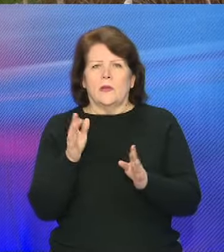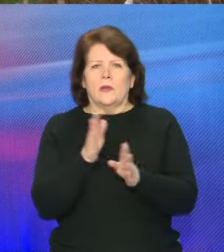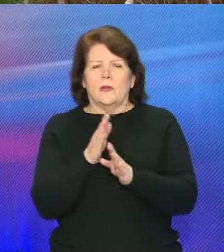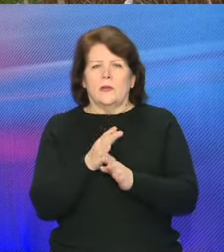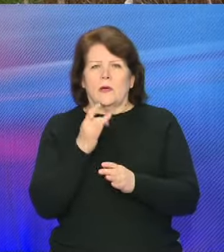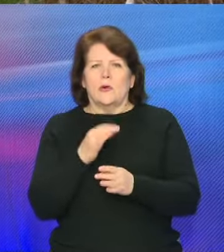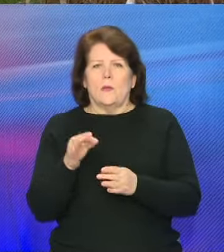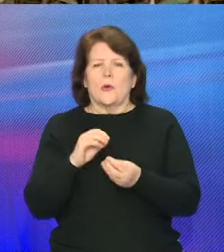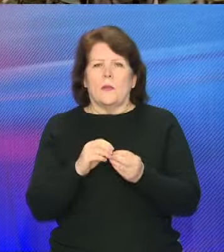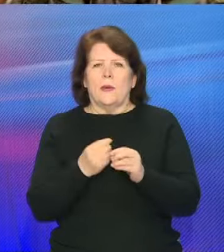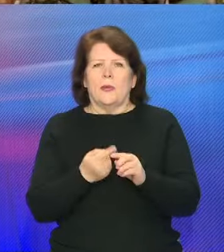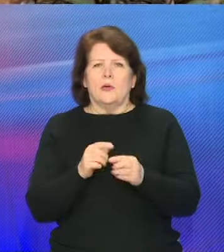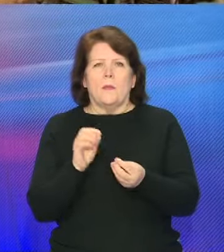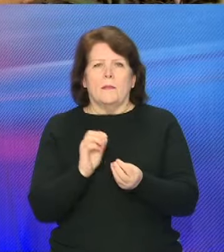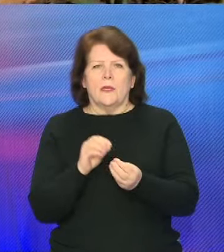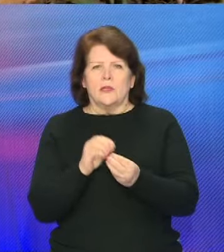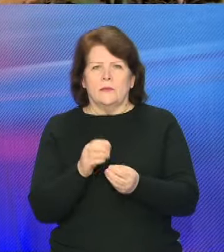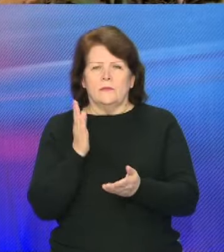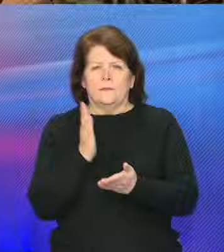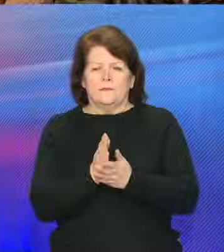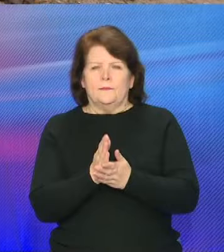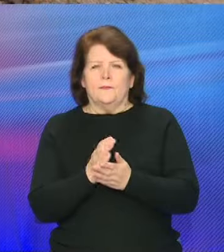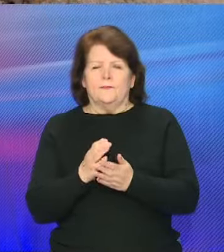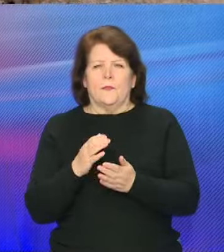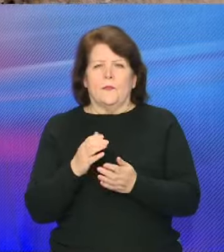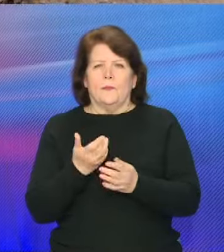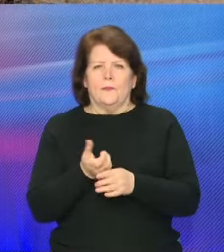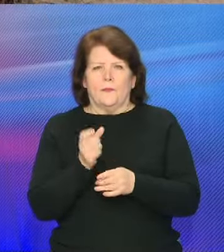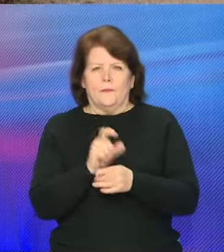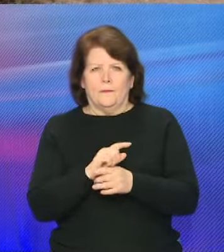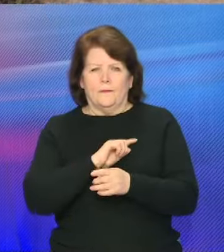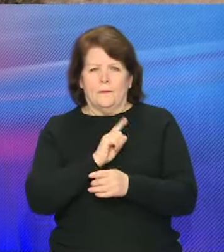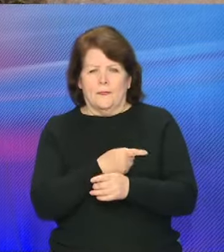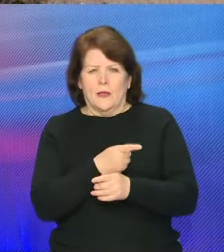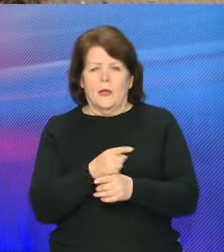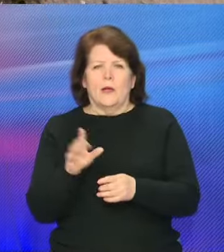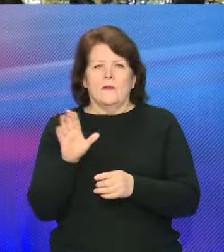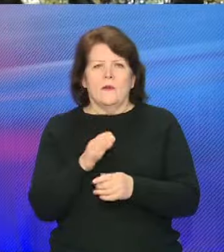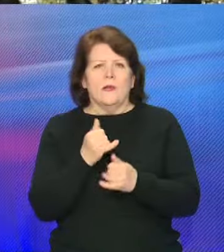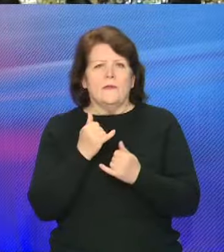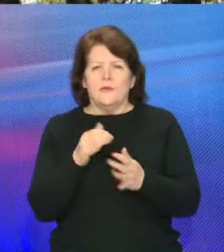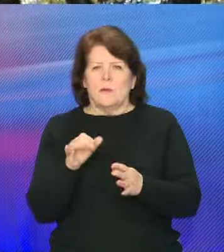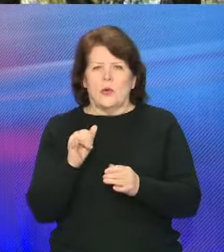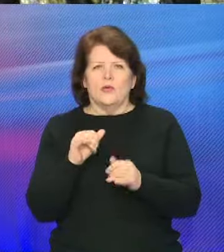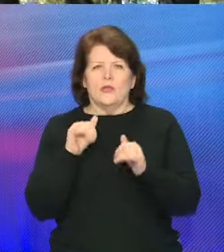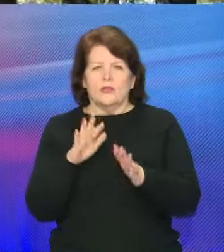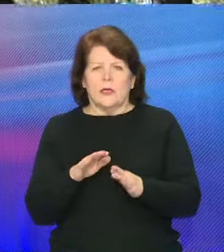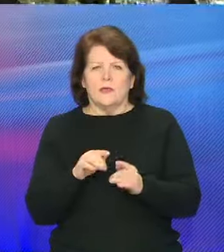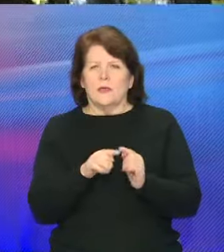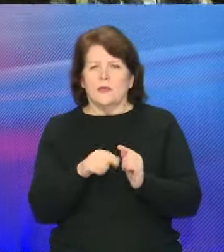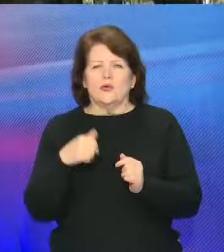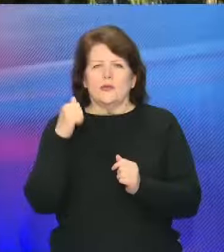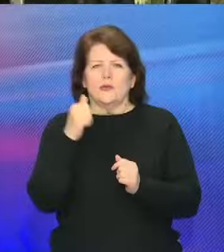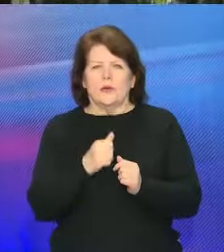Приньомання проблема, яка по-ранішому стоїть востро. Не усі і не усюди, покуль готові її вирішать. Як винік, за бягучий год у